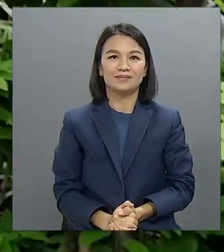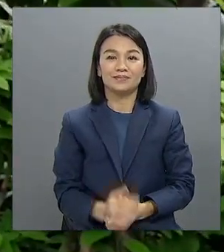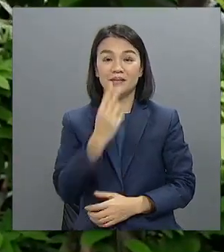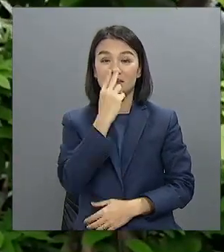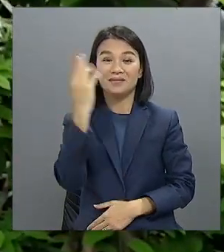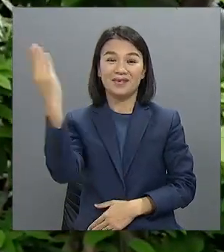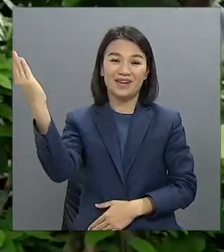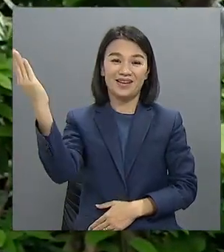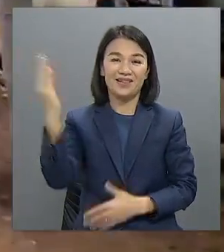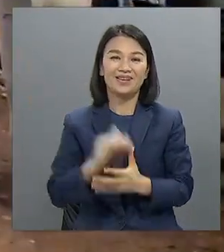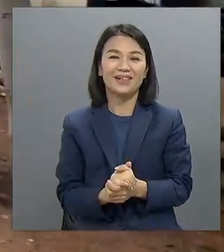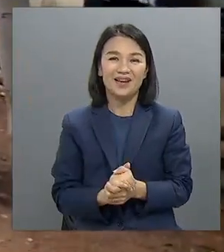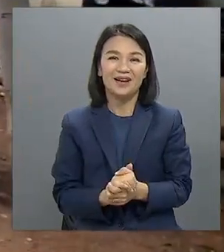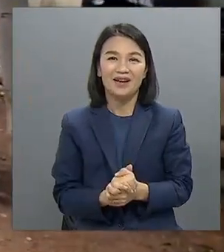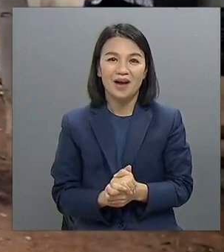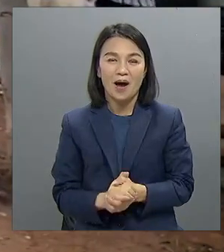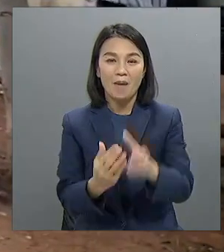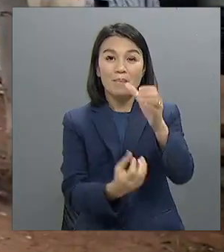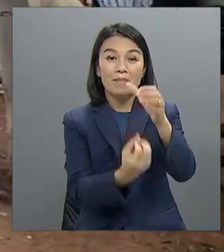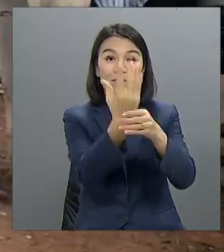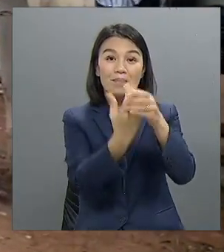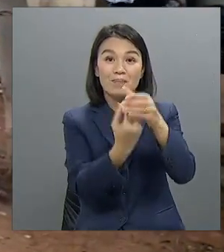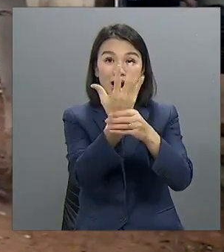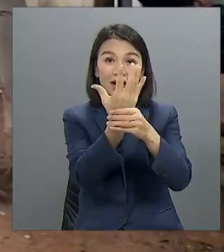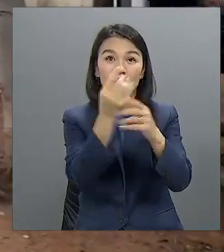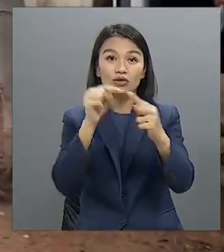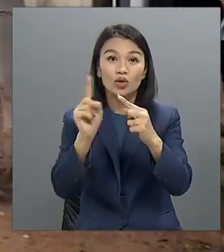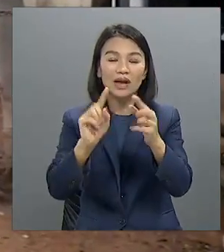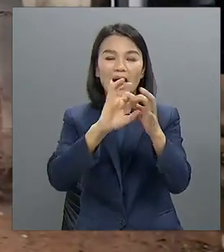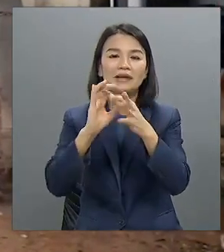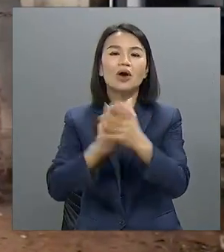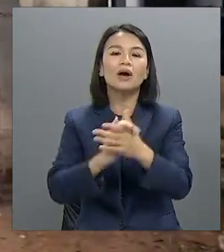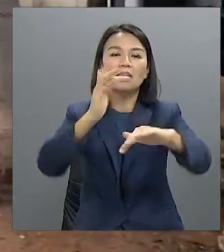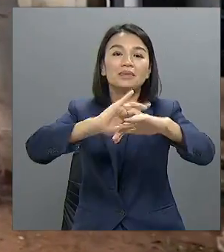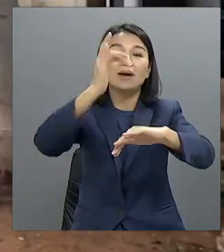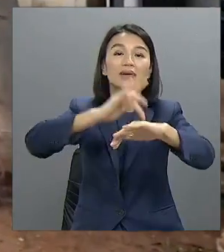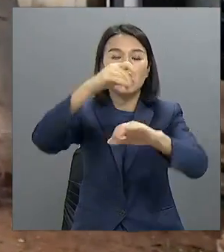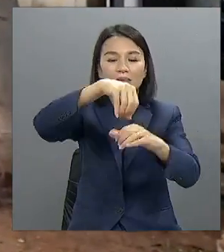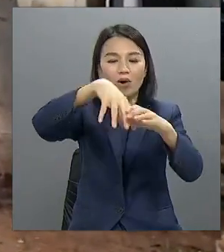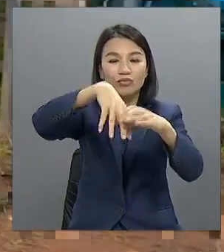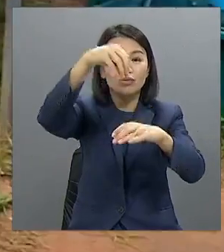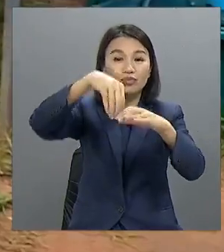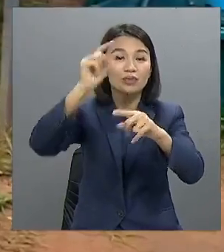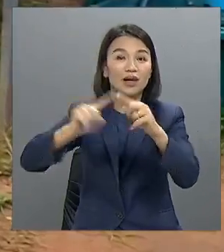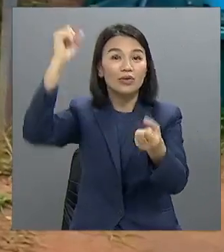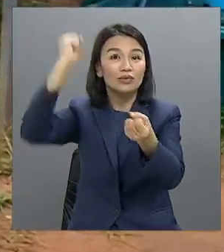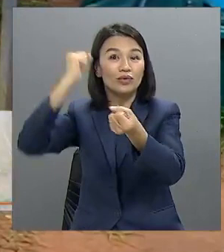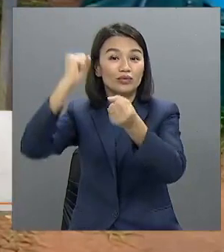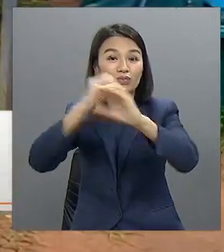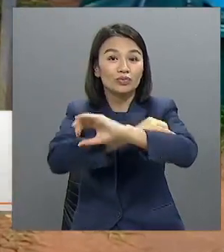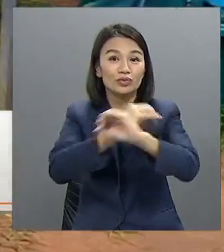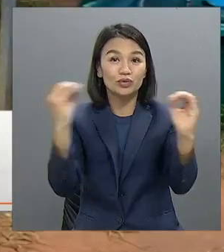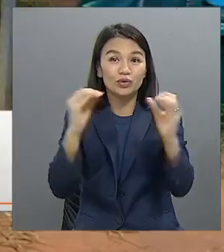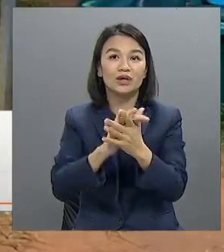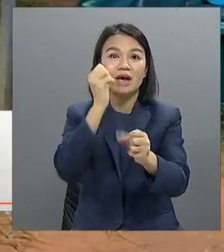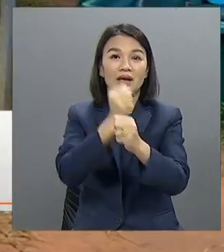ลงผักไฮโดรโปรนิกปลอดสารพิษในพื้นที่อำเภอบัวใหญ่จังหวัดนครราชสีมาค่ะซึ่งเป็นแปลงผักของคุณส